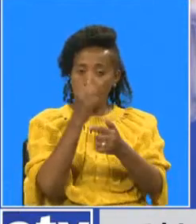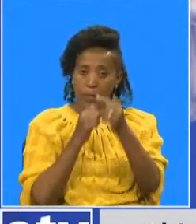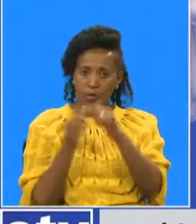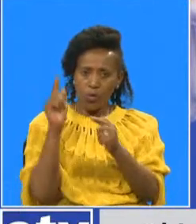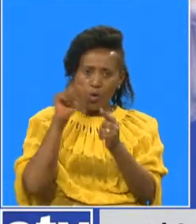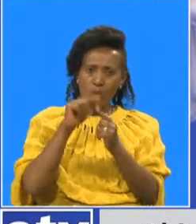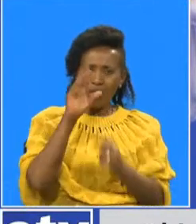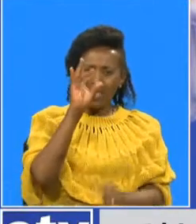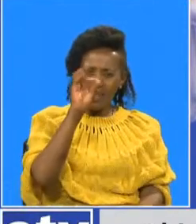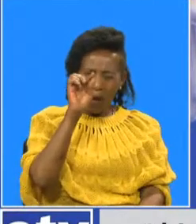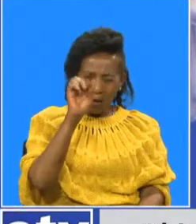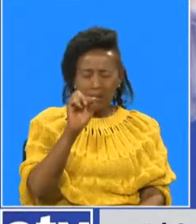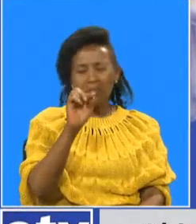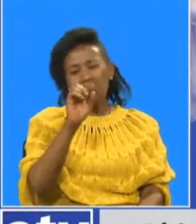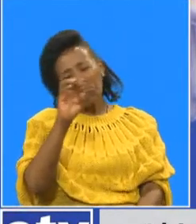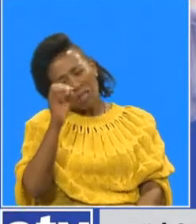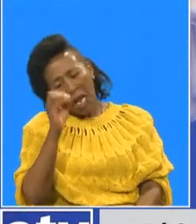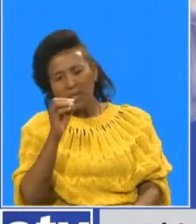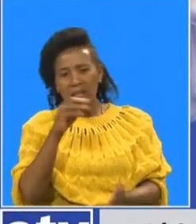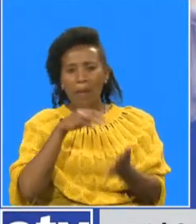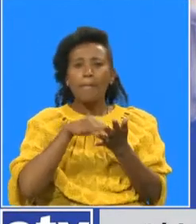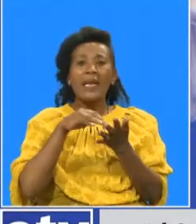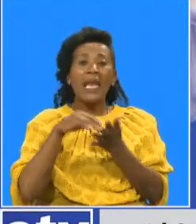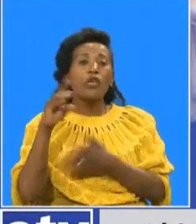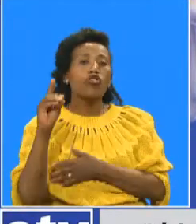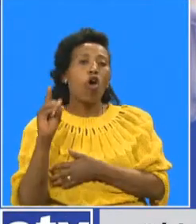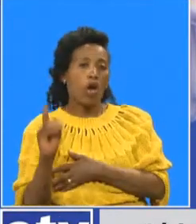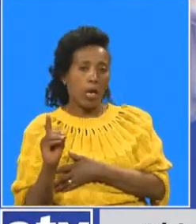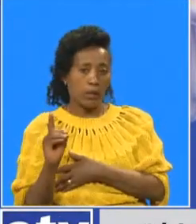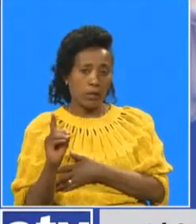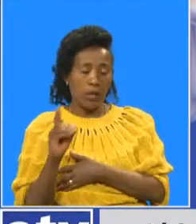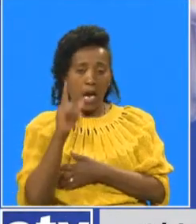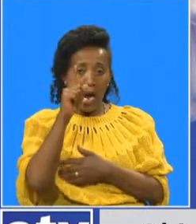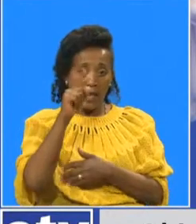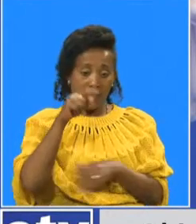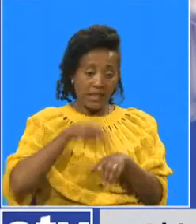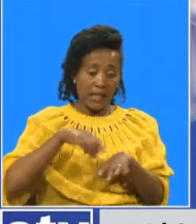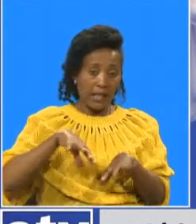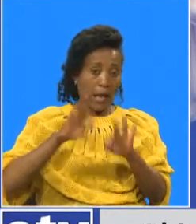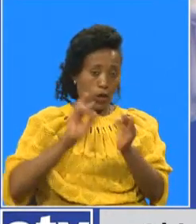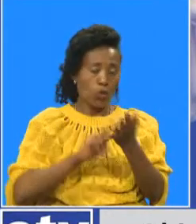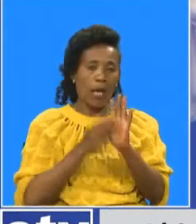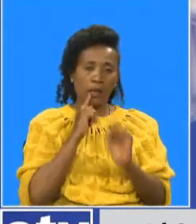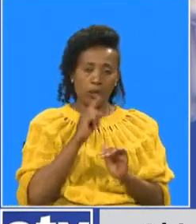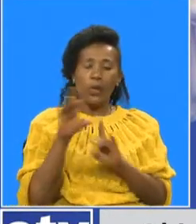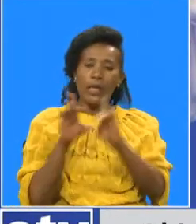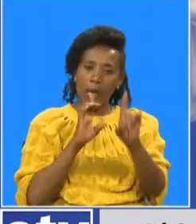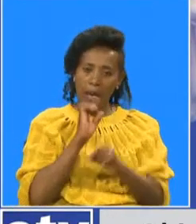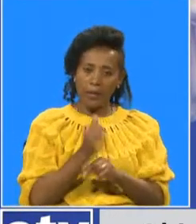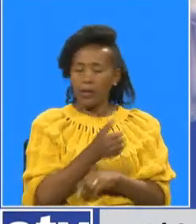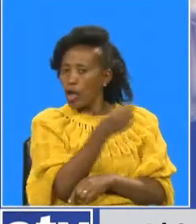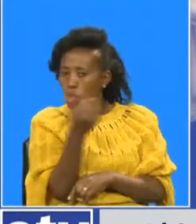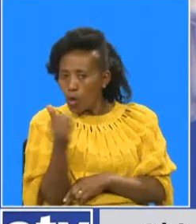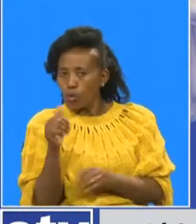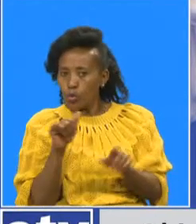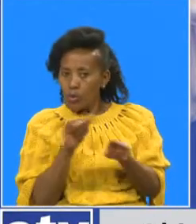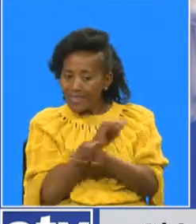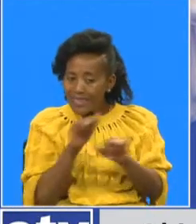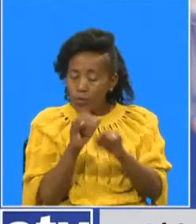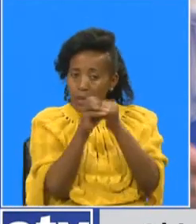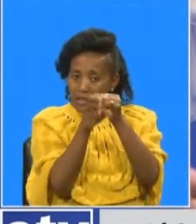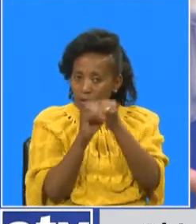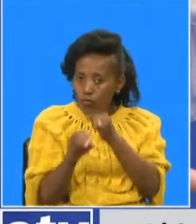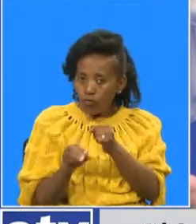ወደ 7 ሚሊዮን ዶላር ወደዛ አካባቢ አንዴ እንዲያገኙ ማለት ነው የማድረግ ሌሎችም እንደዚህ